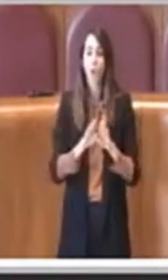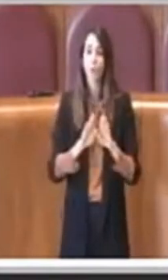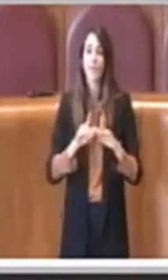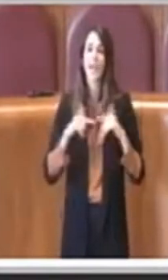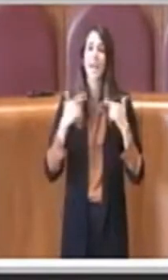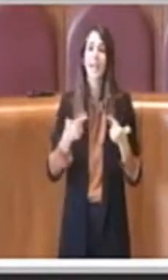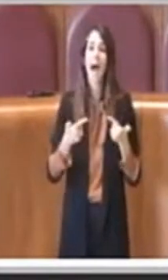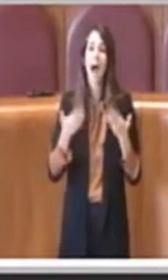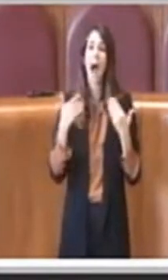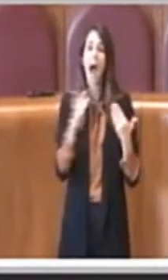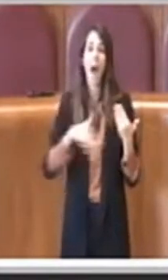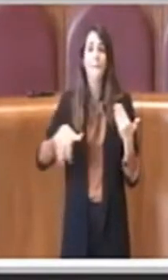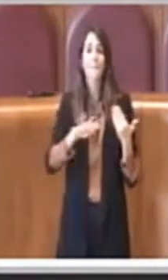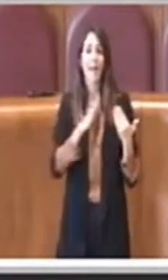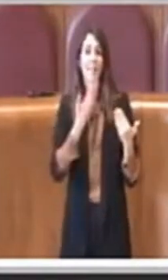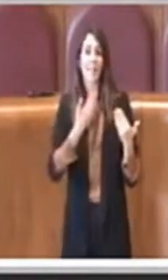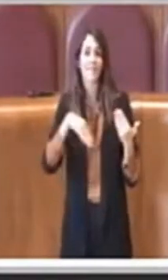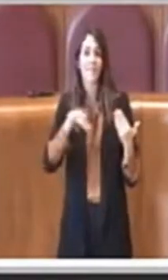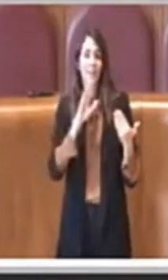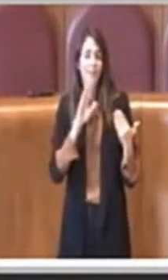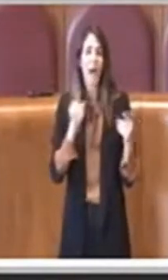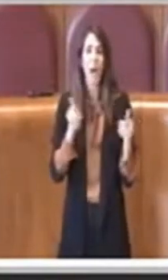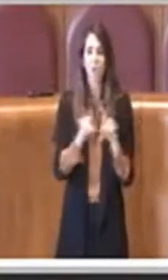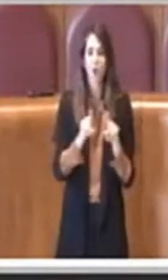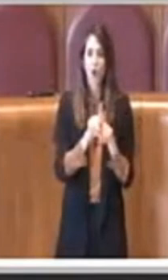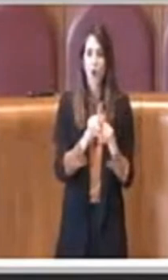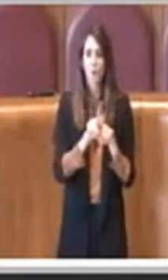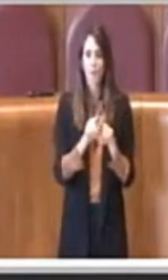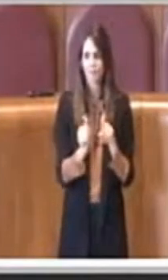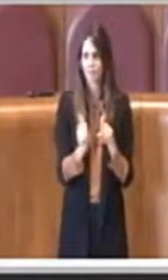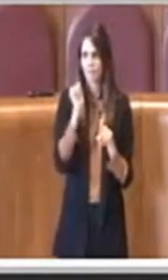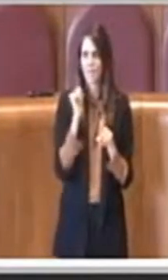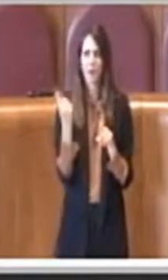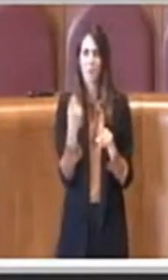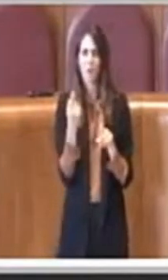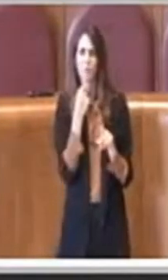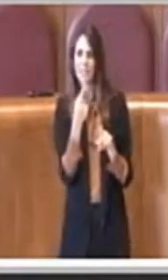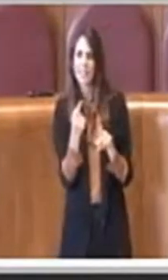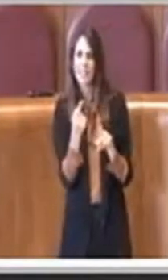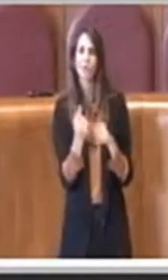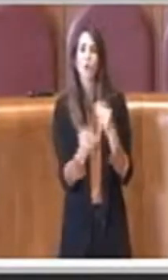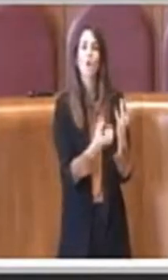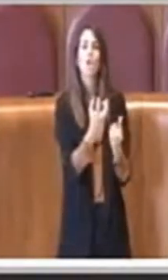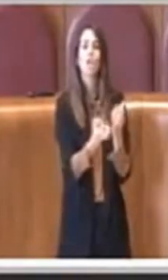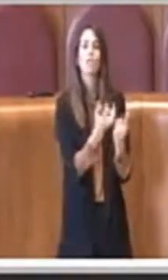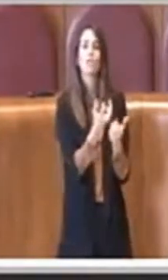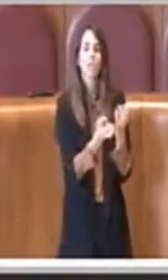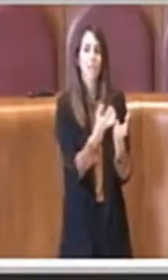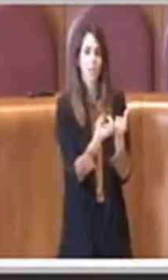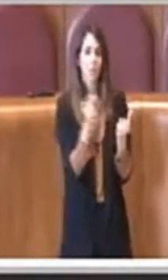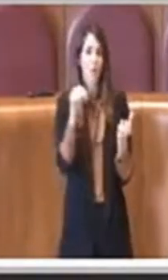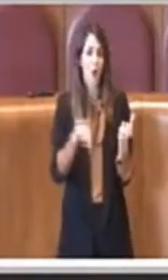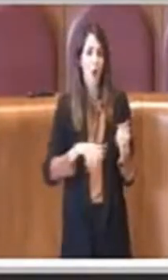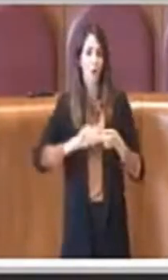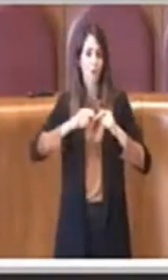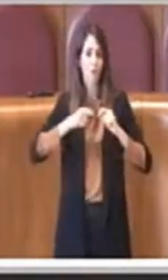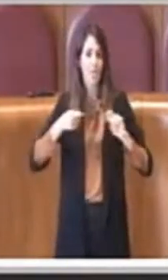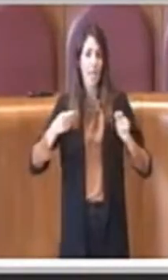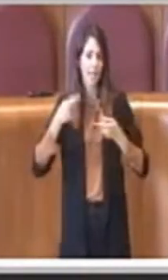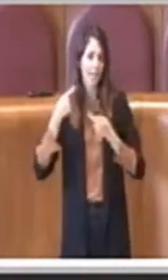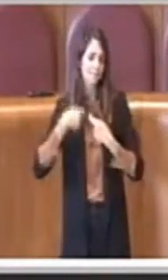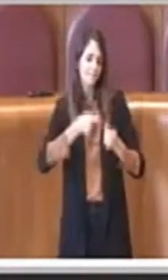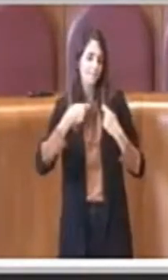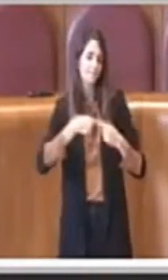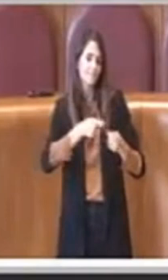sostenibile, come appunto si faceva cenno agli inceneritori, cosa che oggi chiaramente la Lega spinge